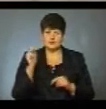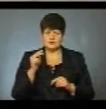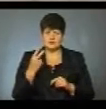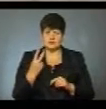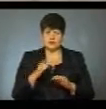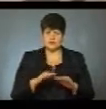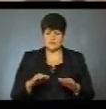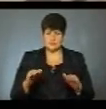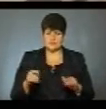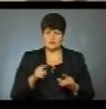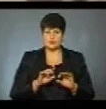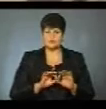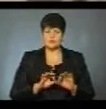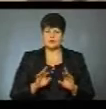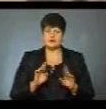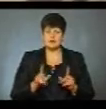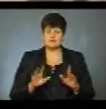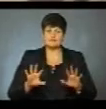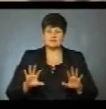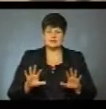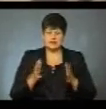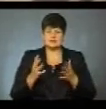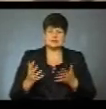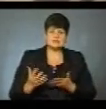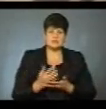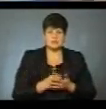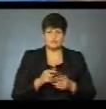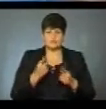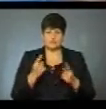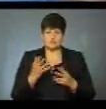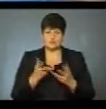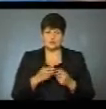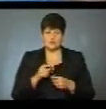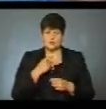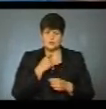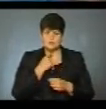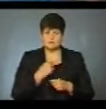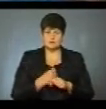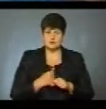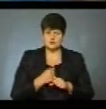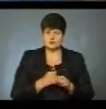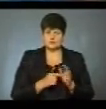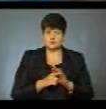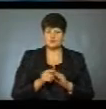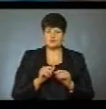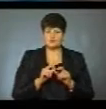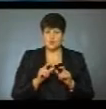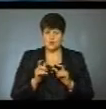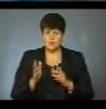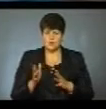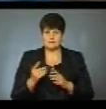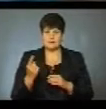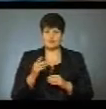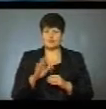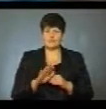двоє дітей. Вона розповіла, як вдалося зібрати таку кількість голосів. Ми працювали спочатку по школі, ще